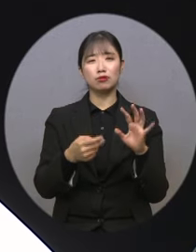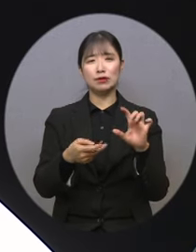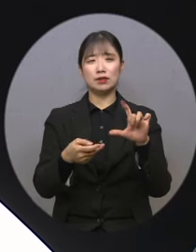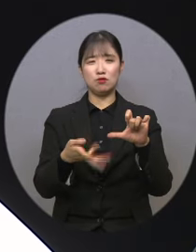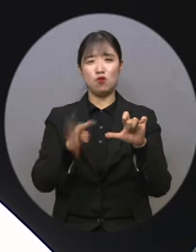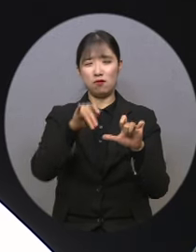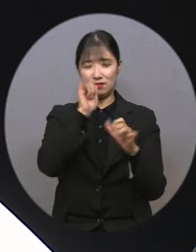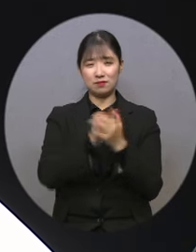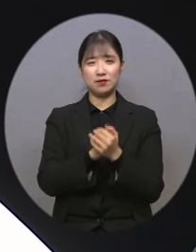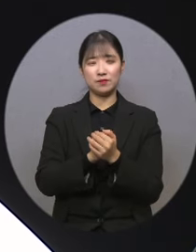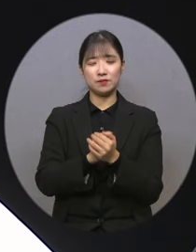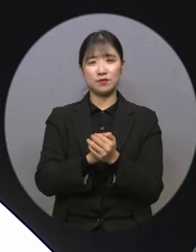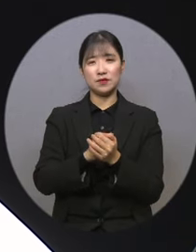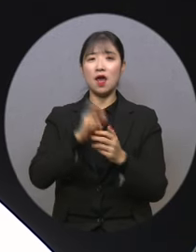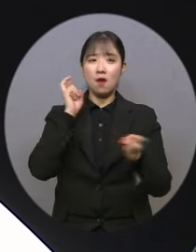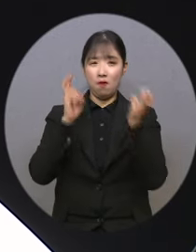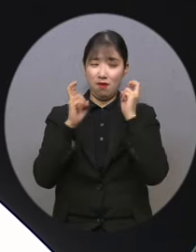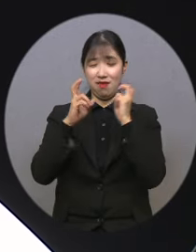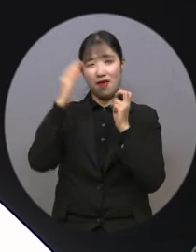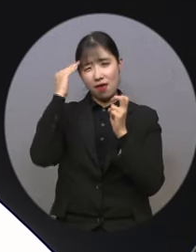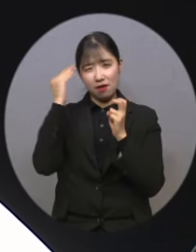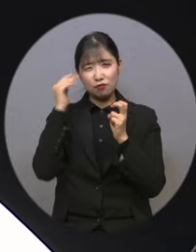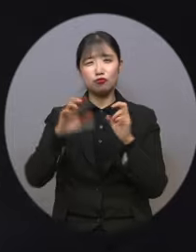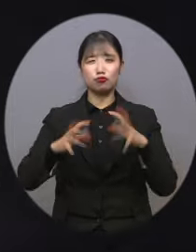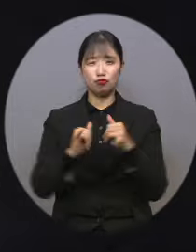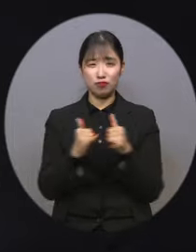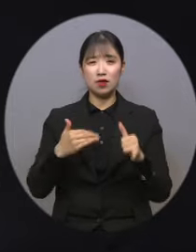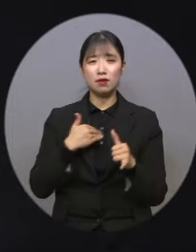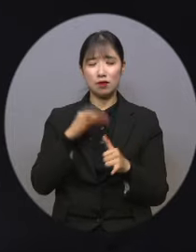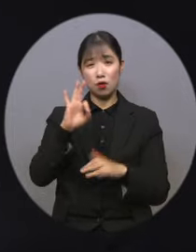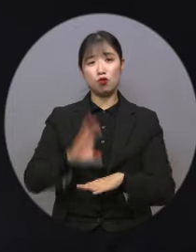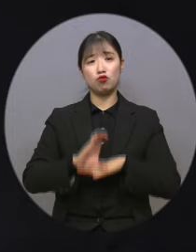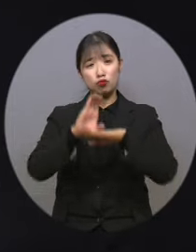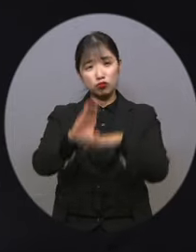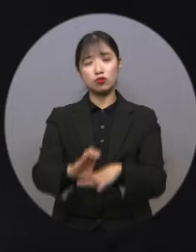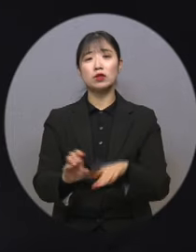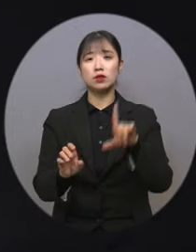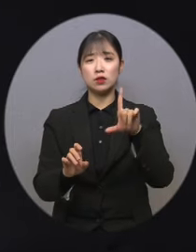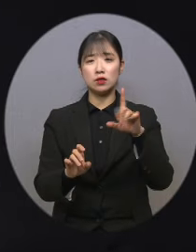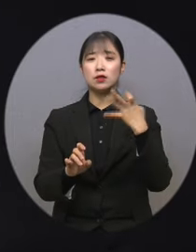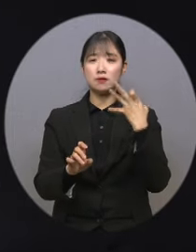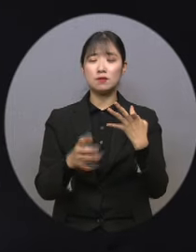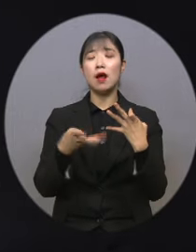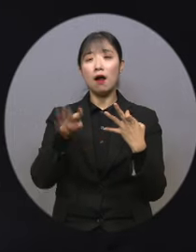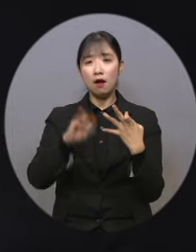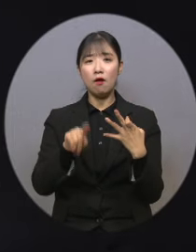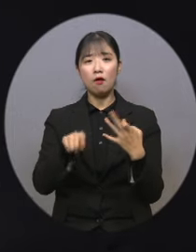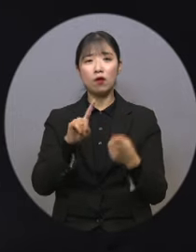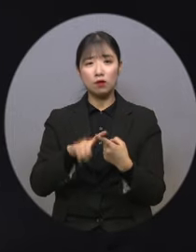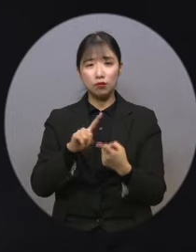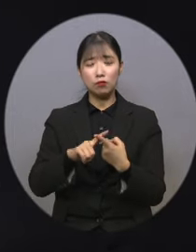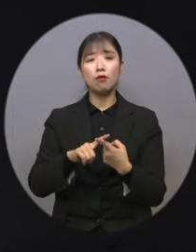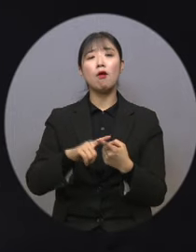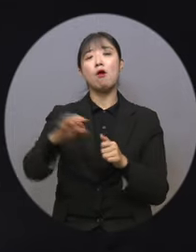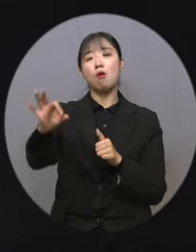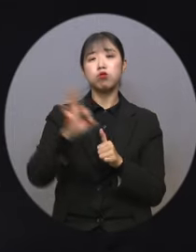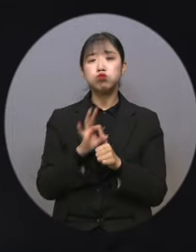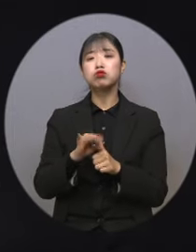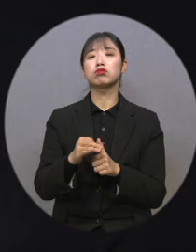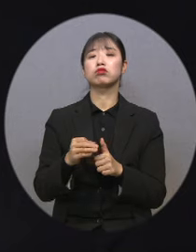추세에서 대한민국의 국민이 내가 투자한 15억 에 대해서 14억 에 대해서 배당금 있어야